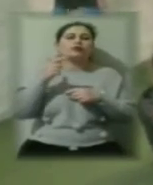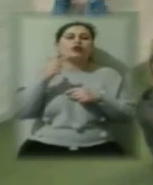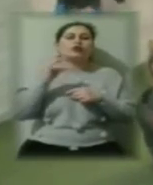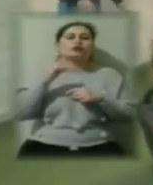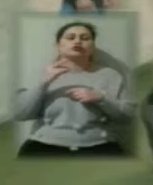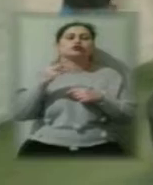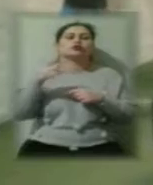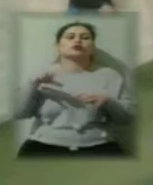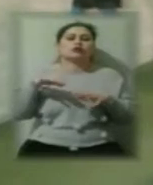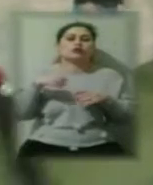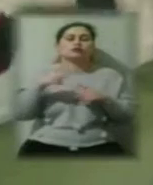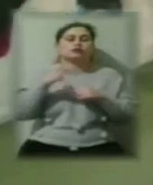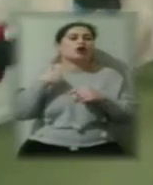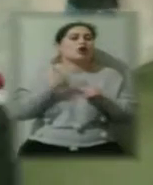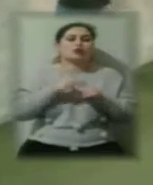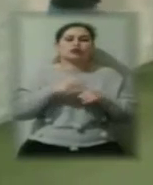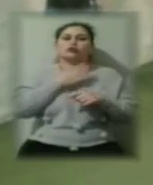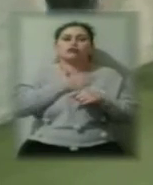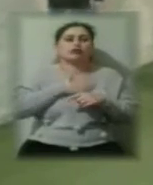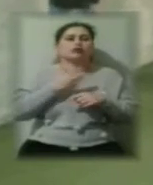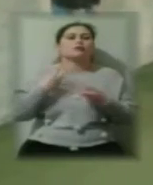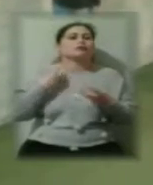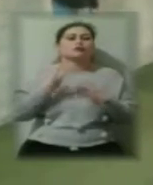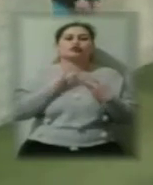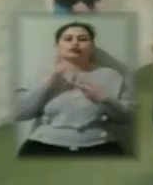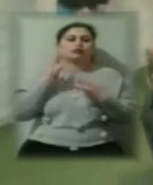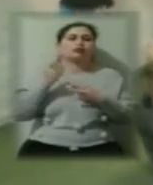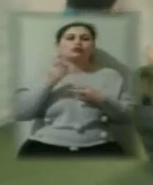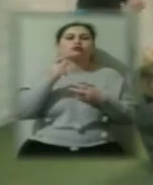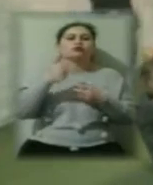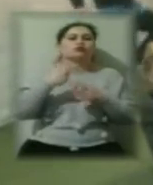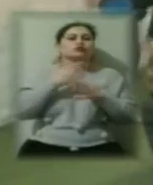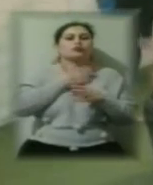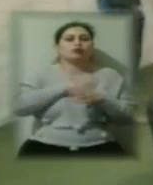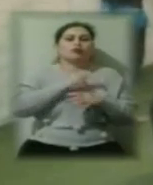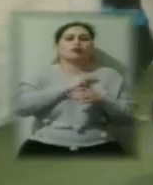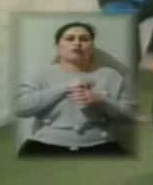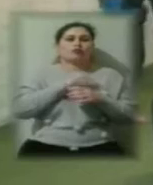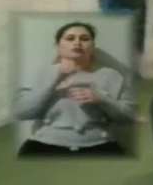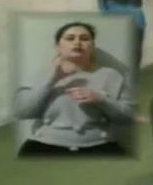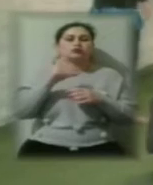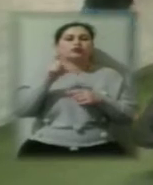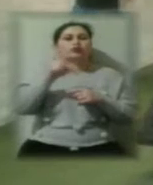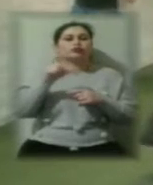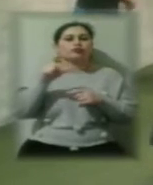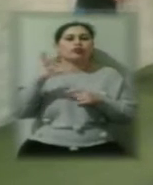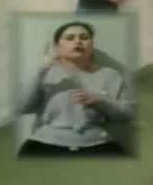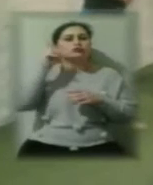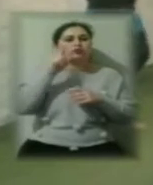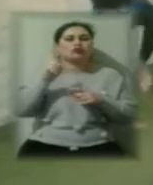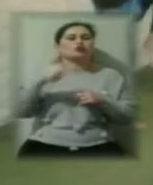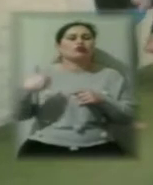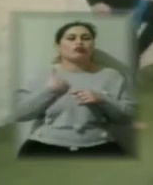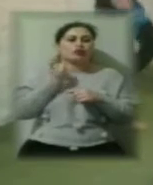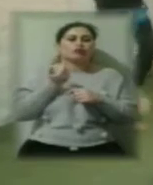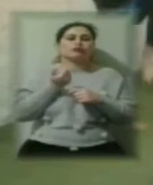да, пишаюсь. Дуже приємно працювати з людьми, які знають, що вони